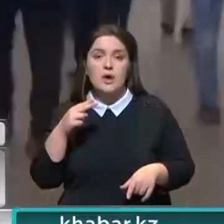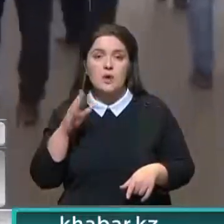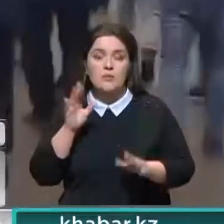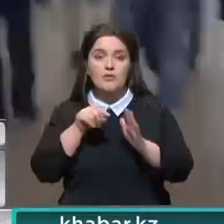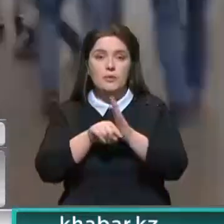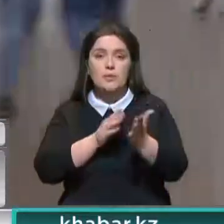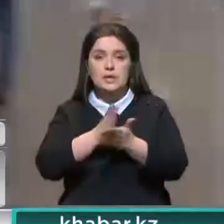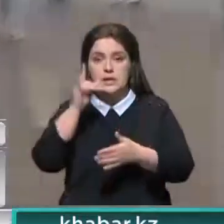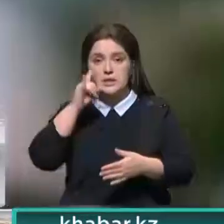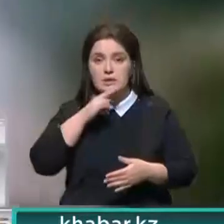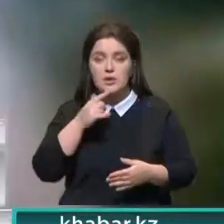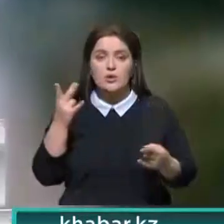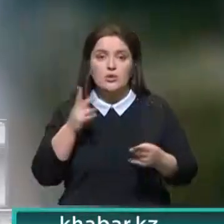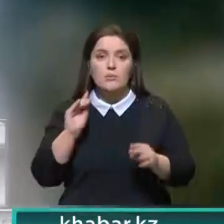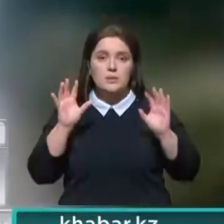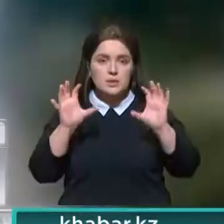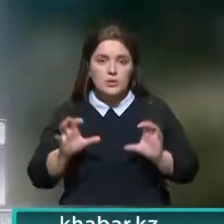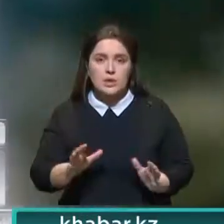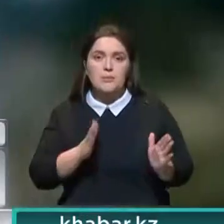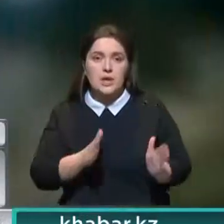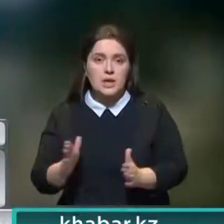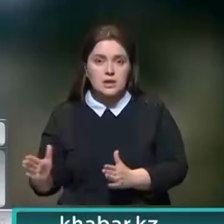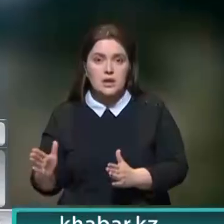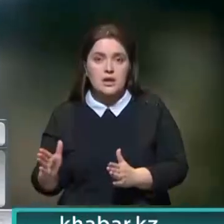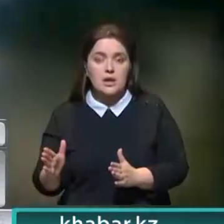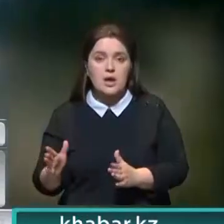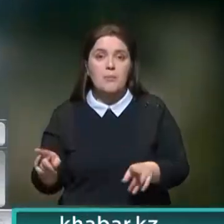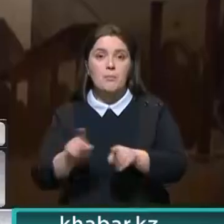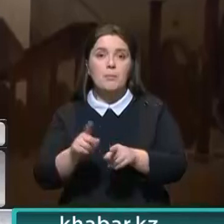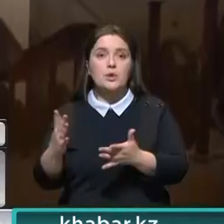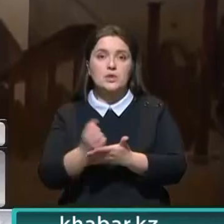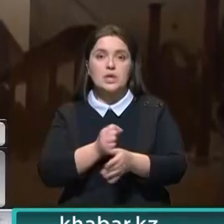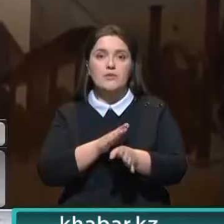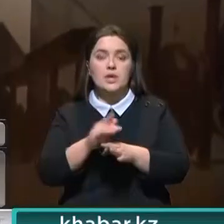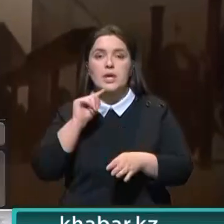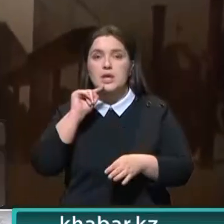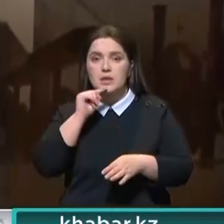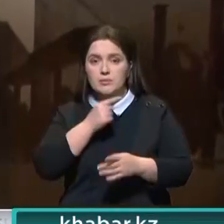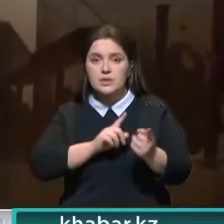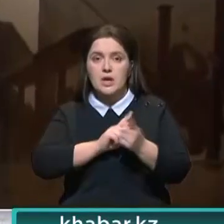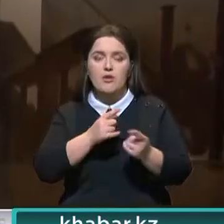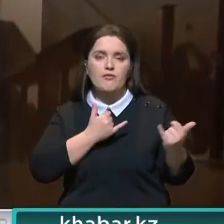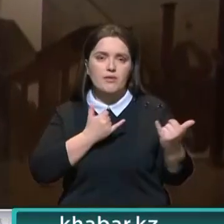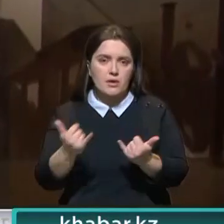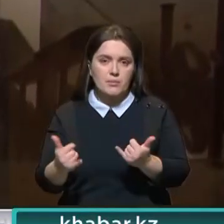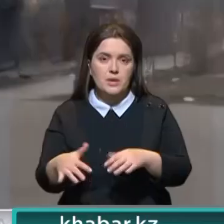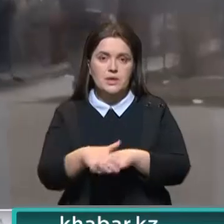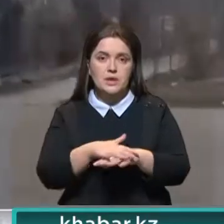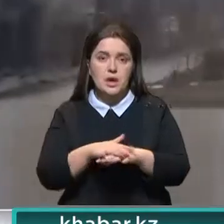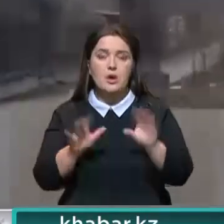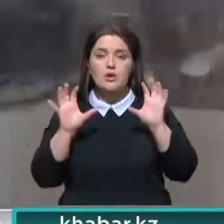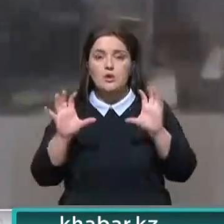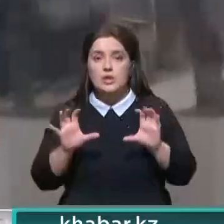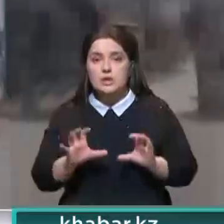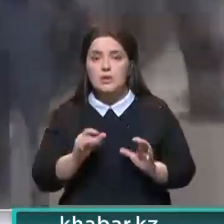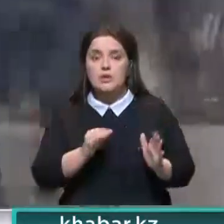главу угла внутренней политики Казахстана следует поставить закон и порядок. Только так получится реализовать экономические реформы во благо населения.